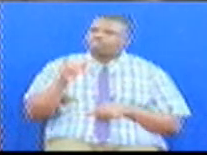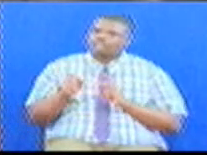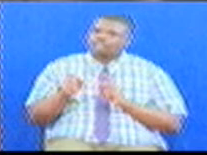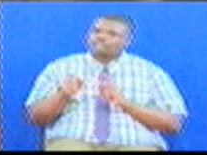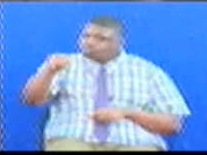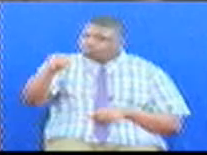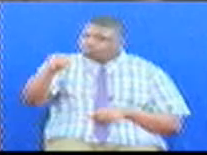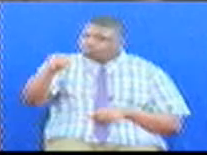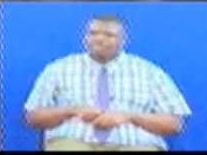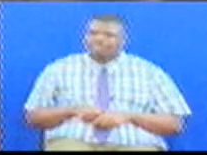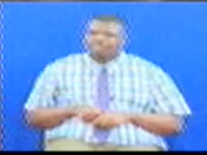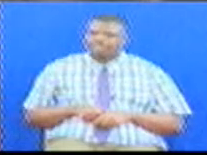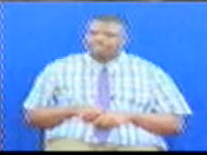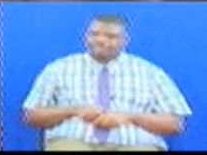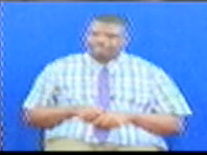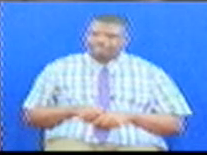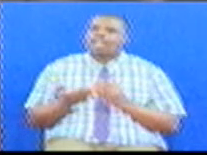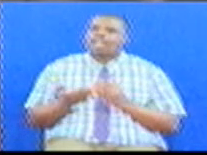anaweza